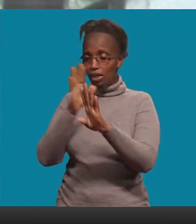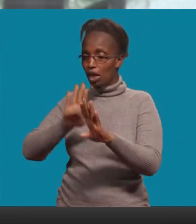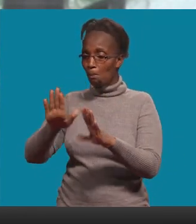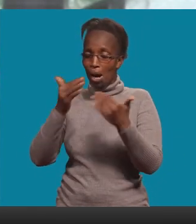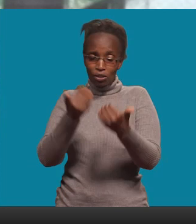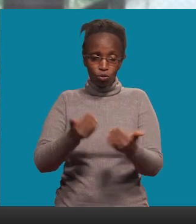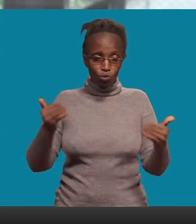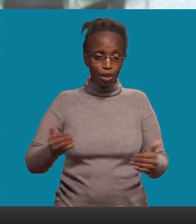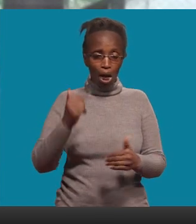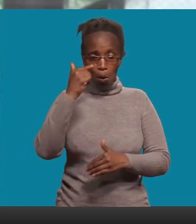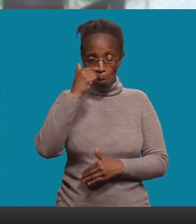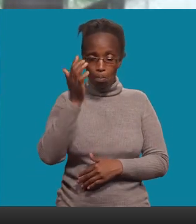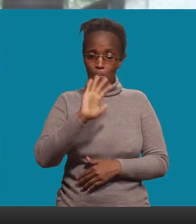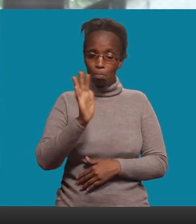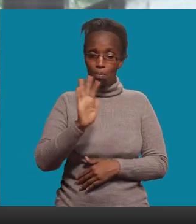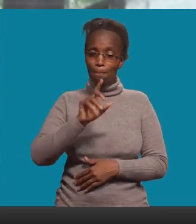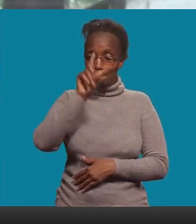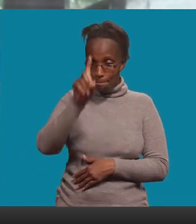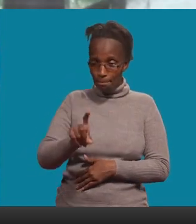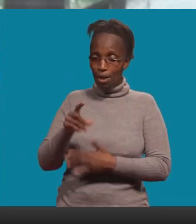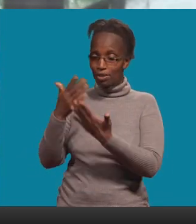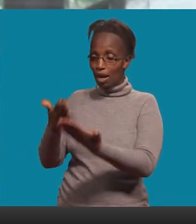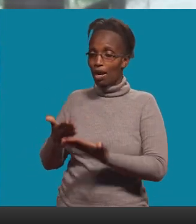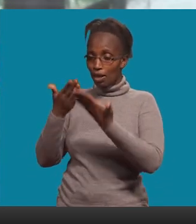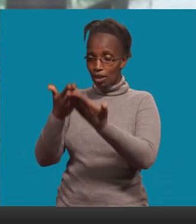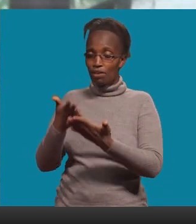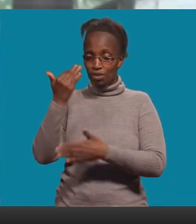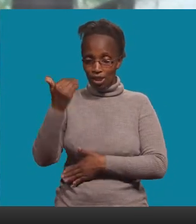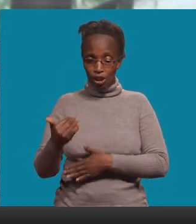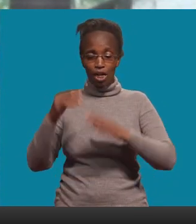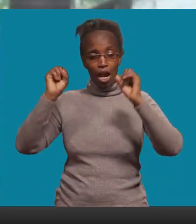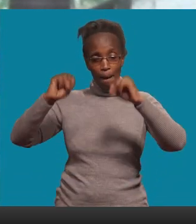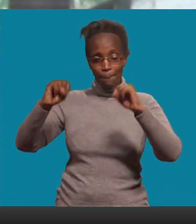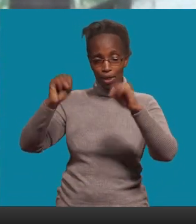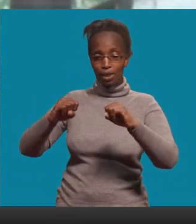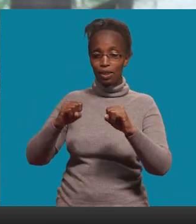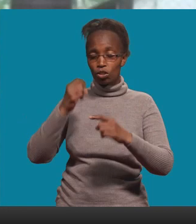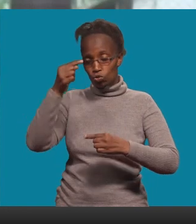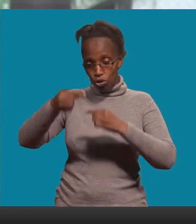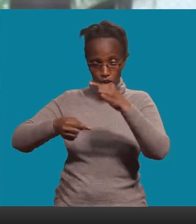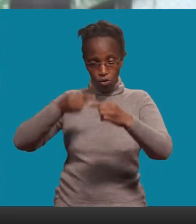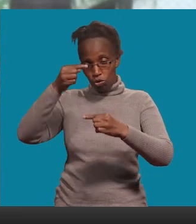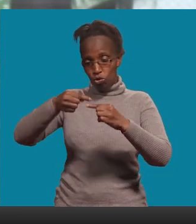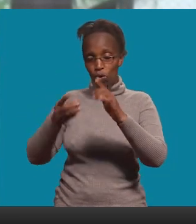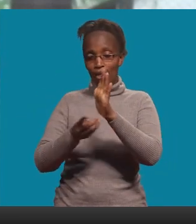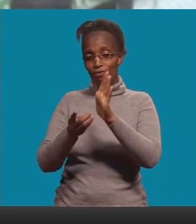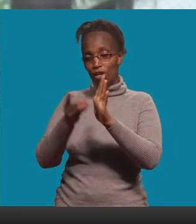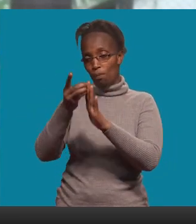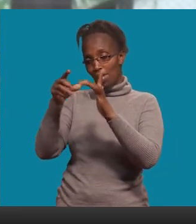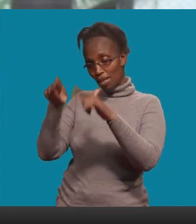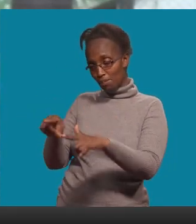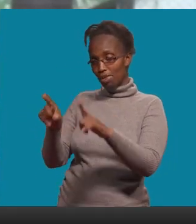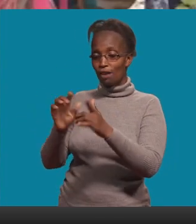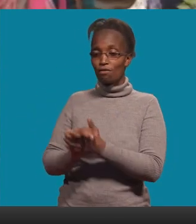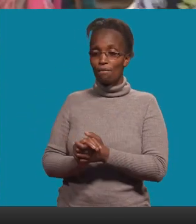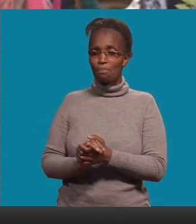asimfiche, asimfungie kwa nyumba, apatie huyo mtoto uwezo ya kujiendelesha siku